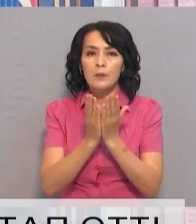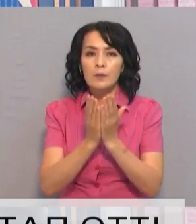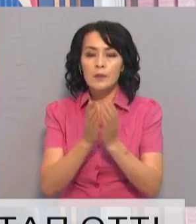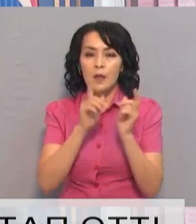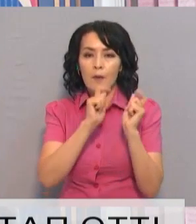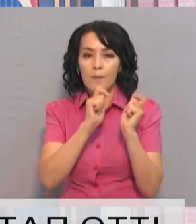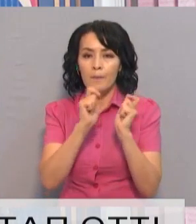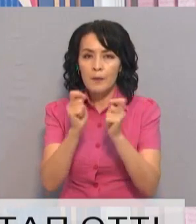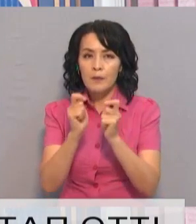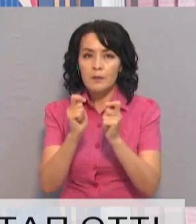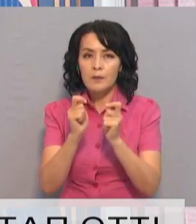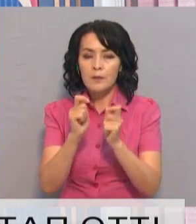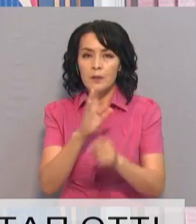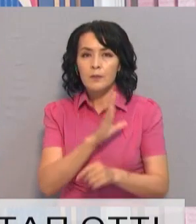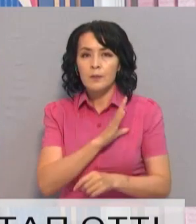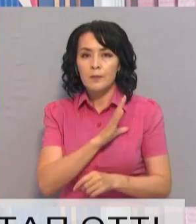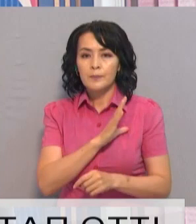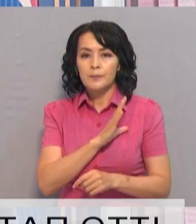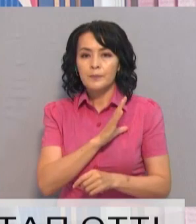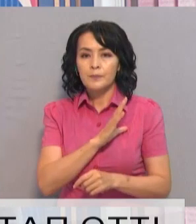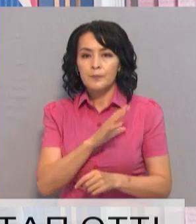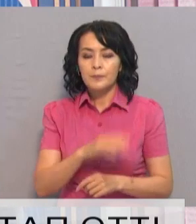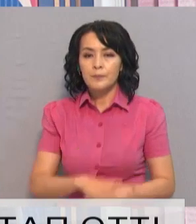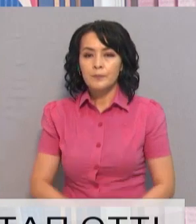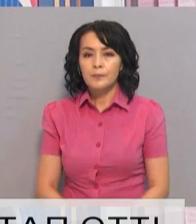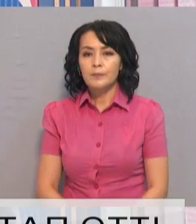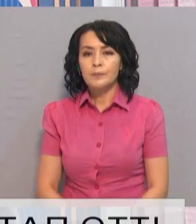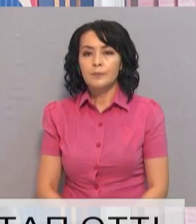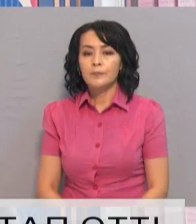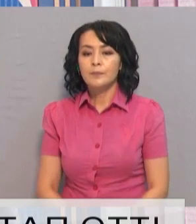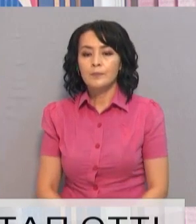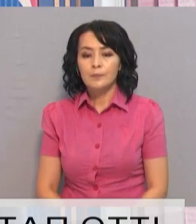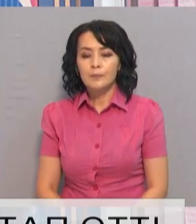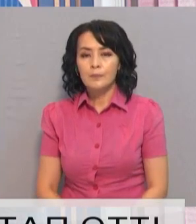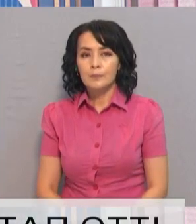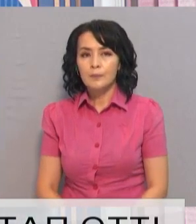бүтек жолдама сұнылып берілді. Сондай